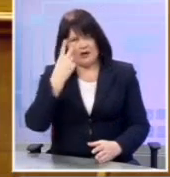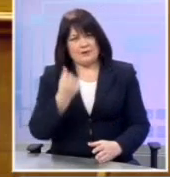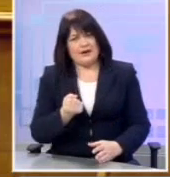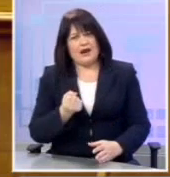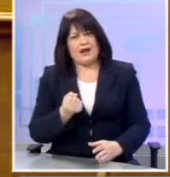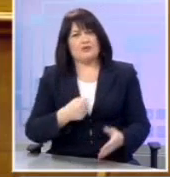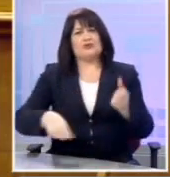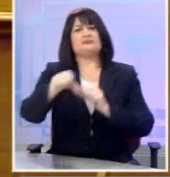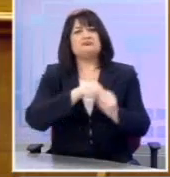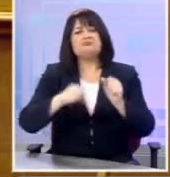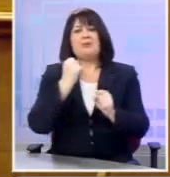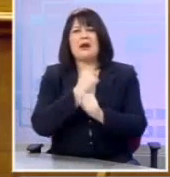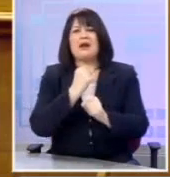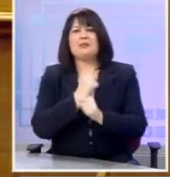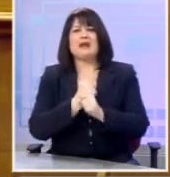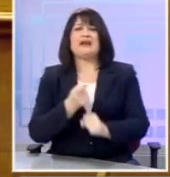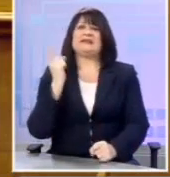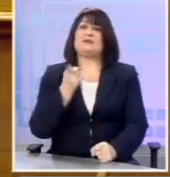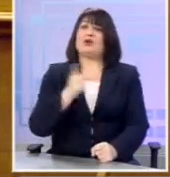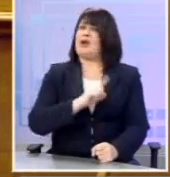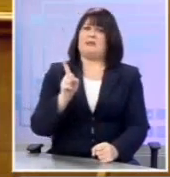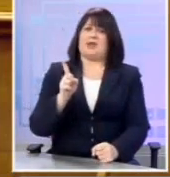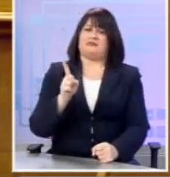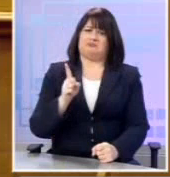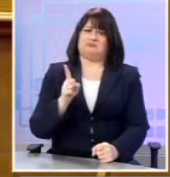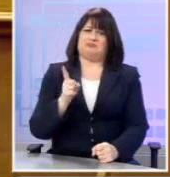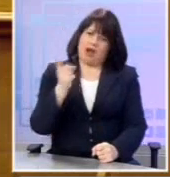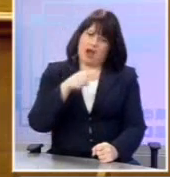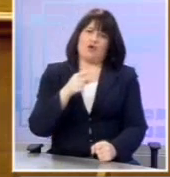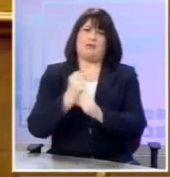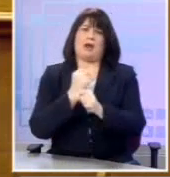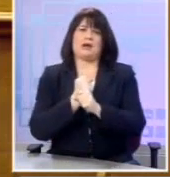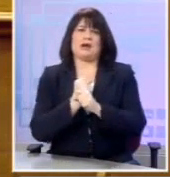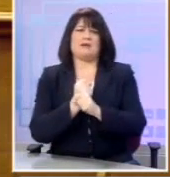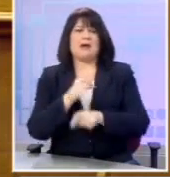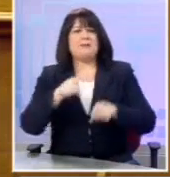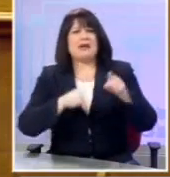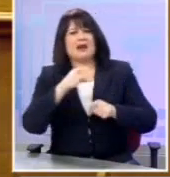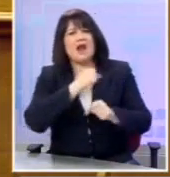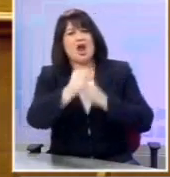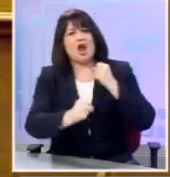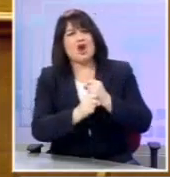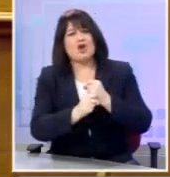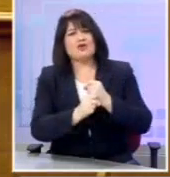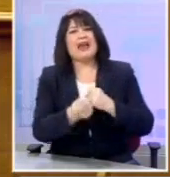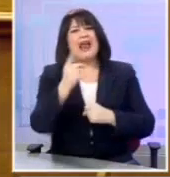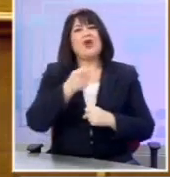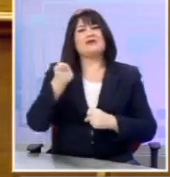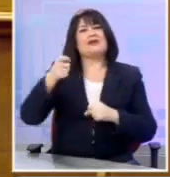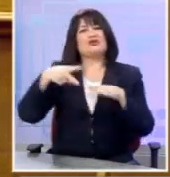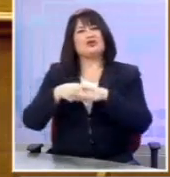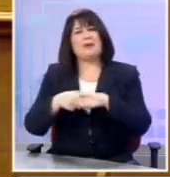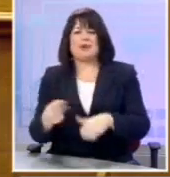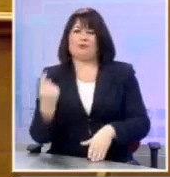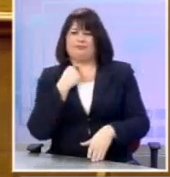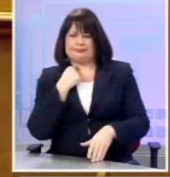αλλάζουν επάγγελμα χωρίς να τιμωρούνται όπως παλιά, με κάποια χρόνια να πηγαίνουν χαμένα επειδή αλλάζει ο ασφαλιστικός φορέας?